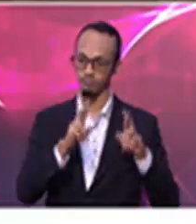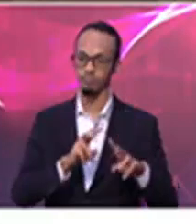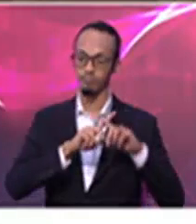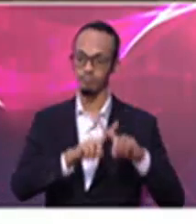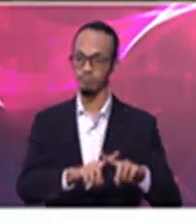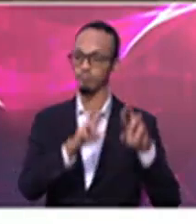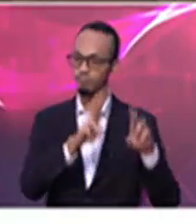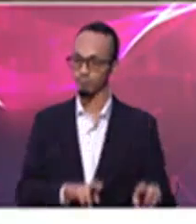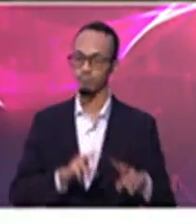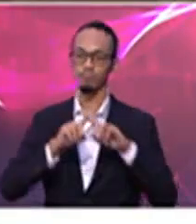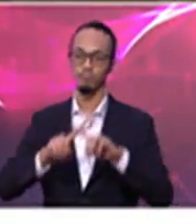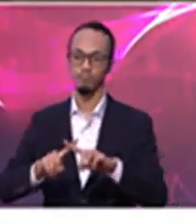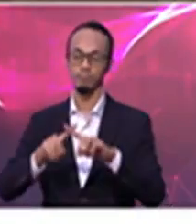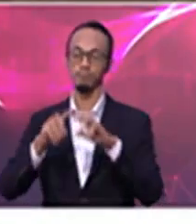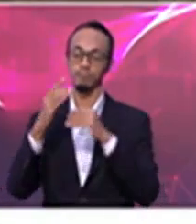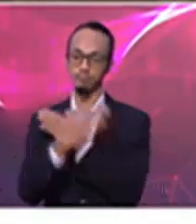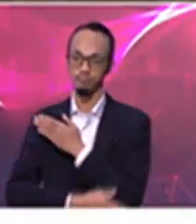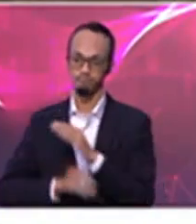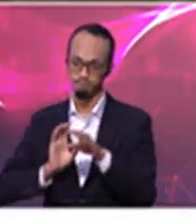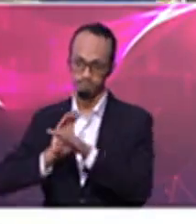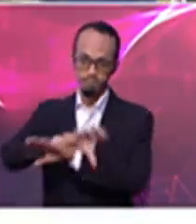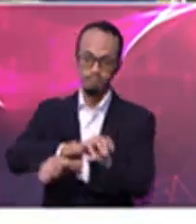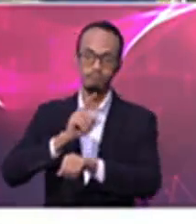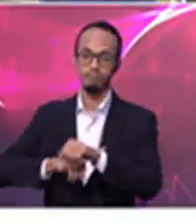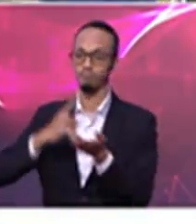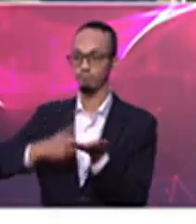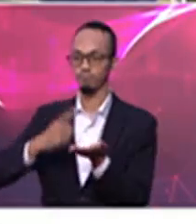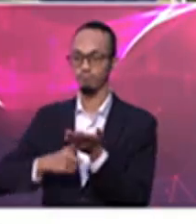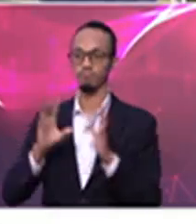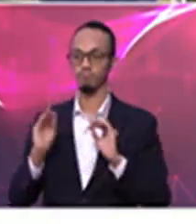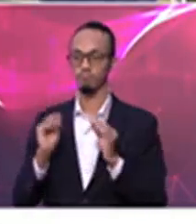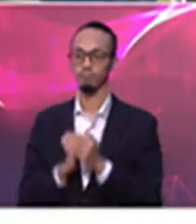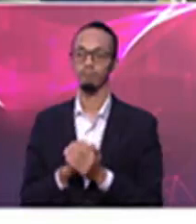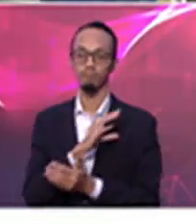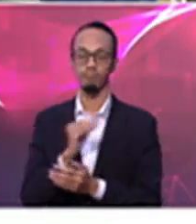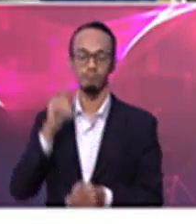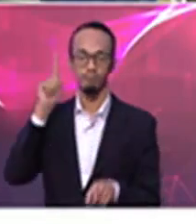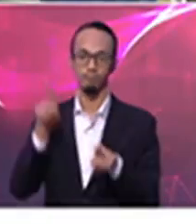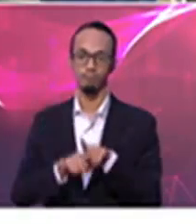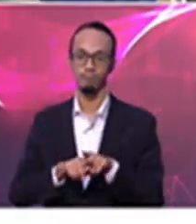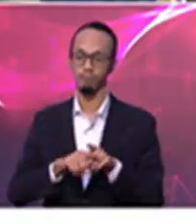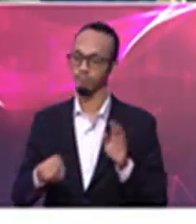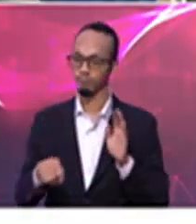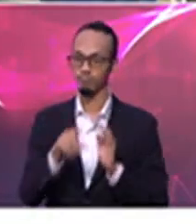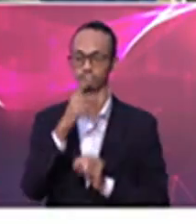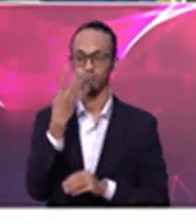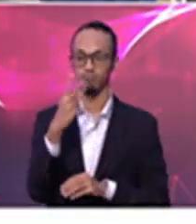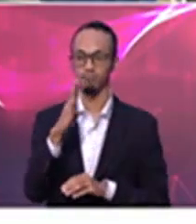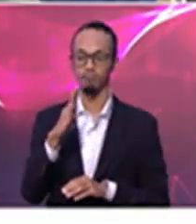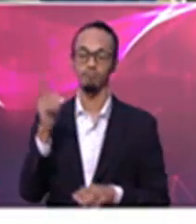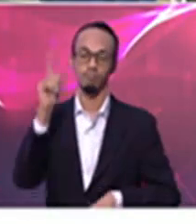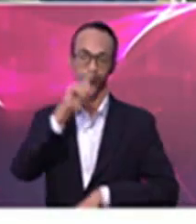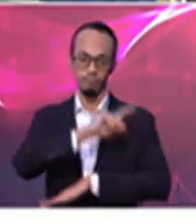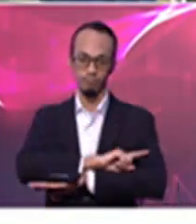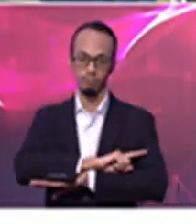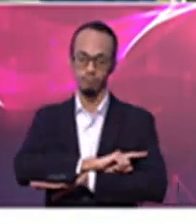negara yang melampaui batas ketika bersidang Baginda turut berkenan agar penggantungan selama 14 Hari dikenakan terhadap